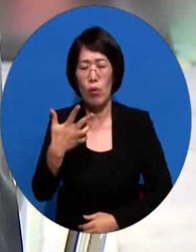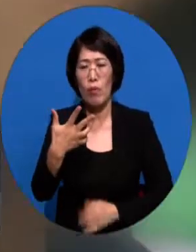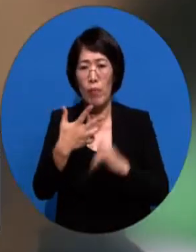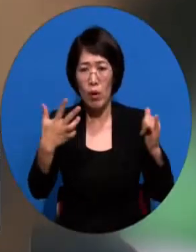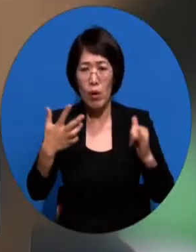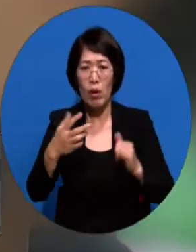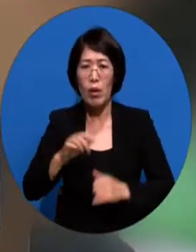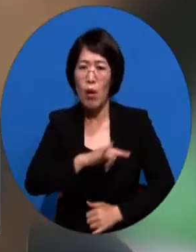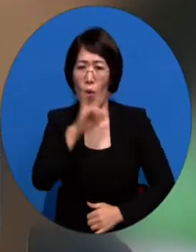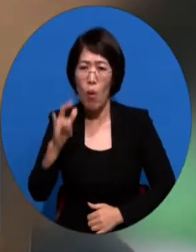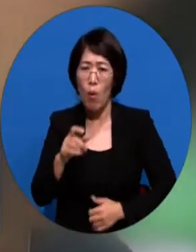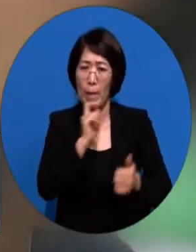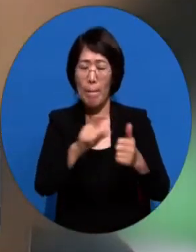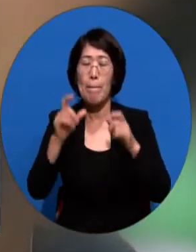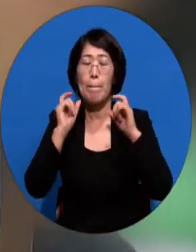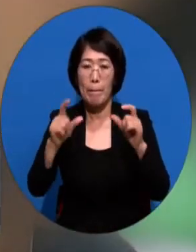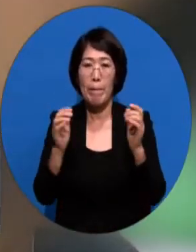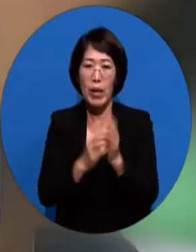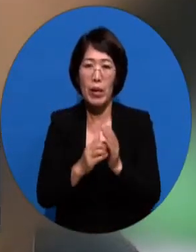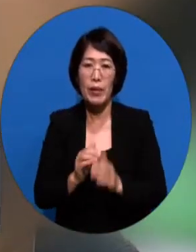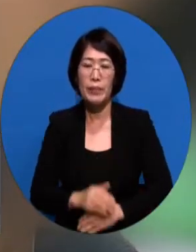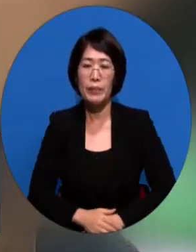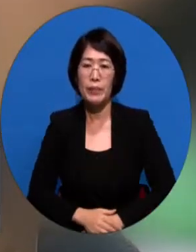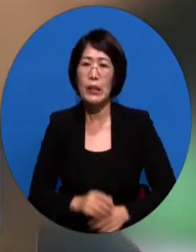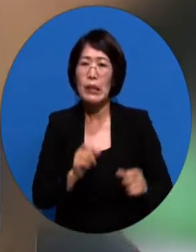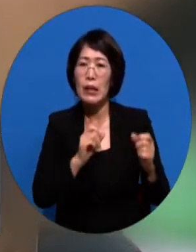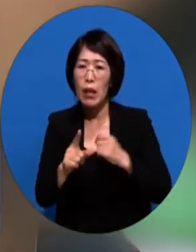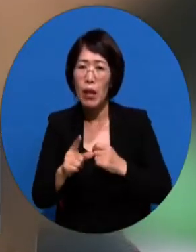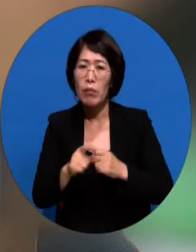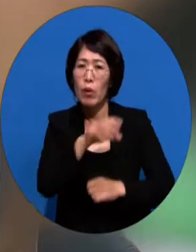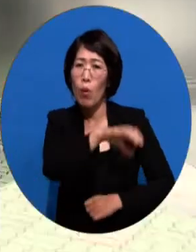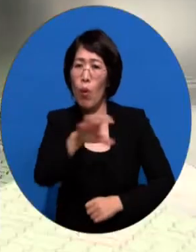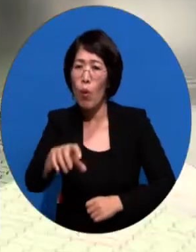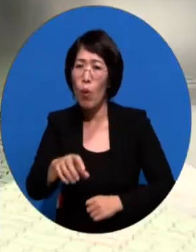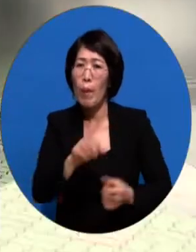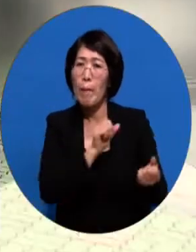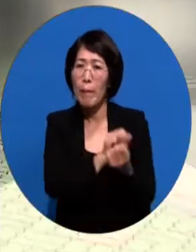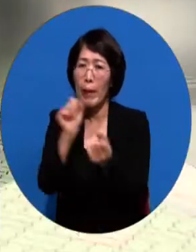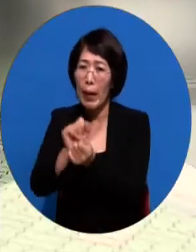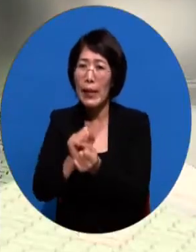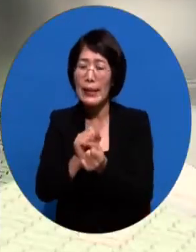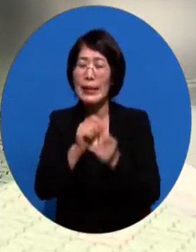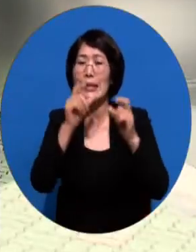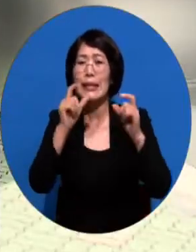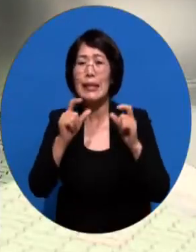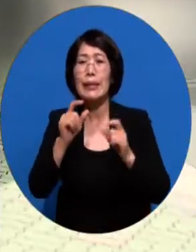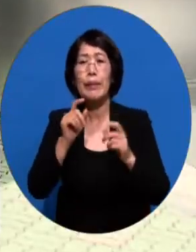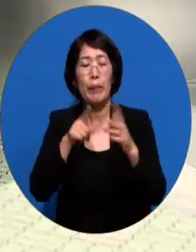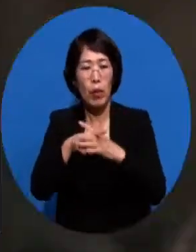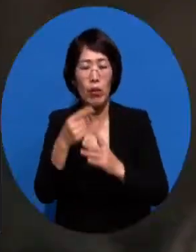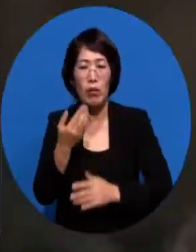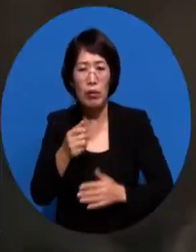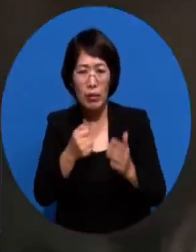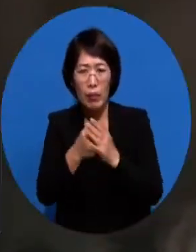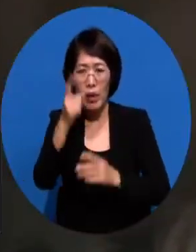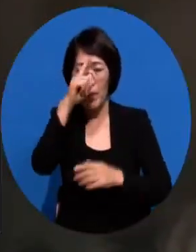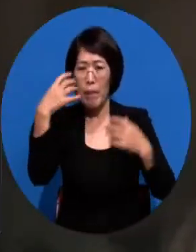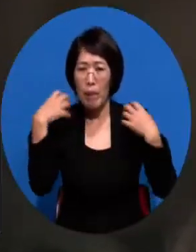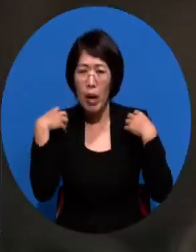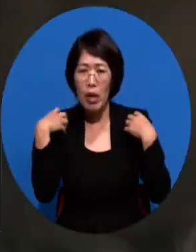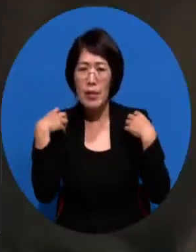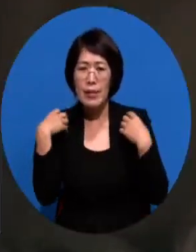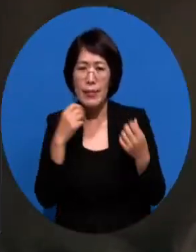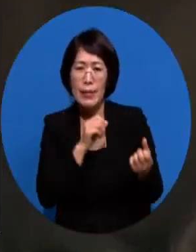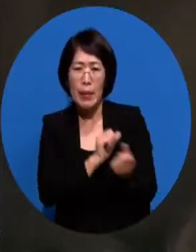1구 양성 판정을 받았습니다 대부분의 산발적 지적하며 므 로 추정되고 있는 가운데 방역당국은 카 팔은